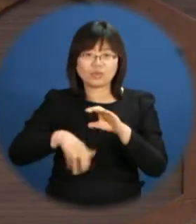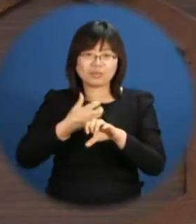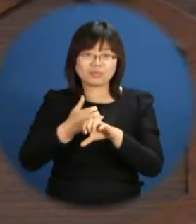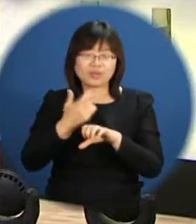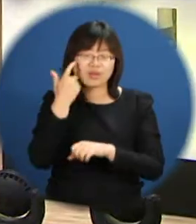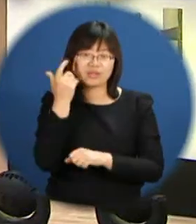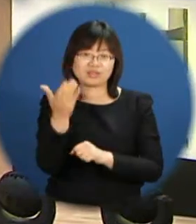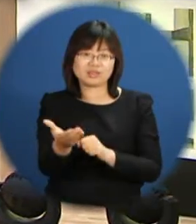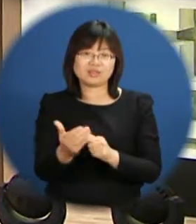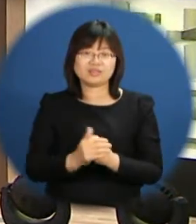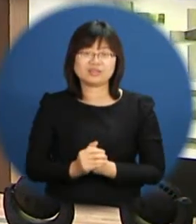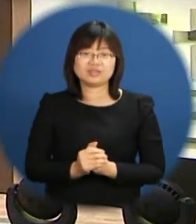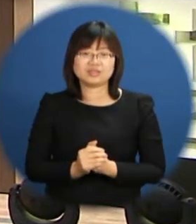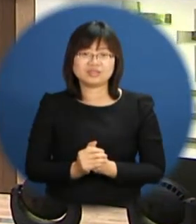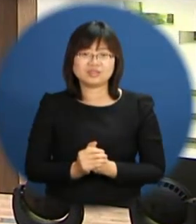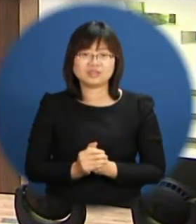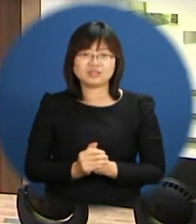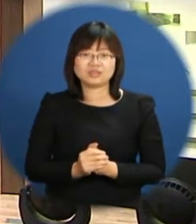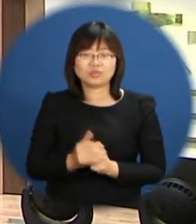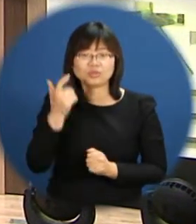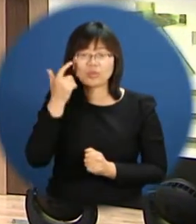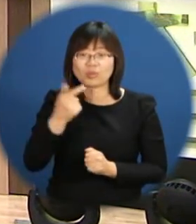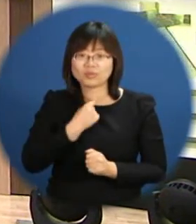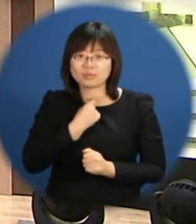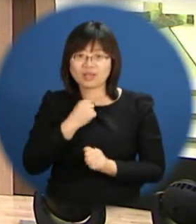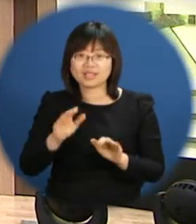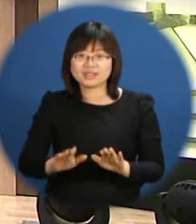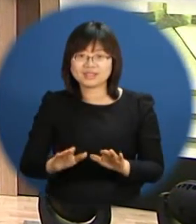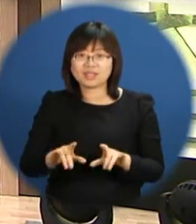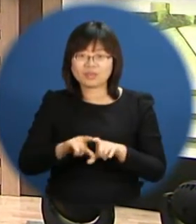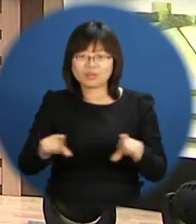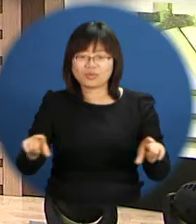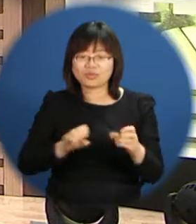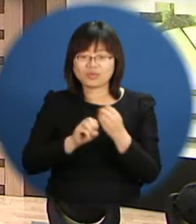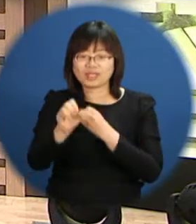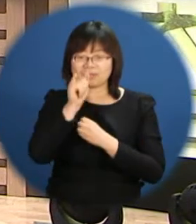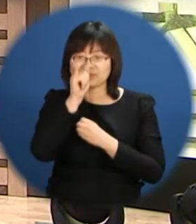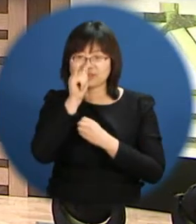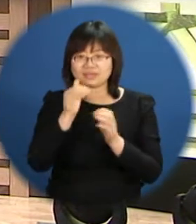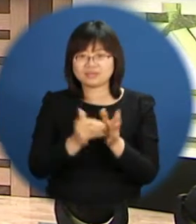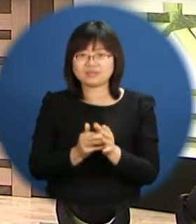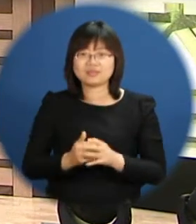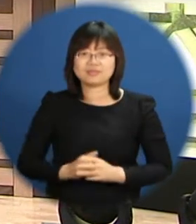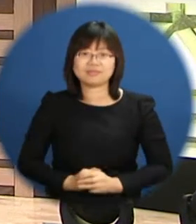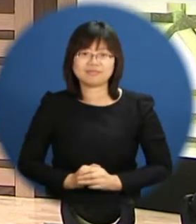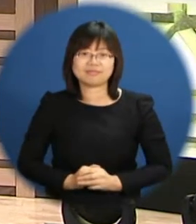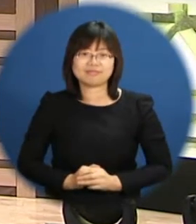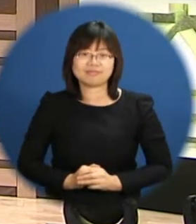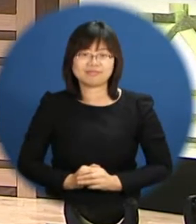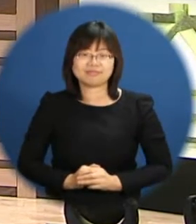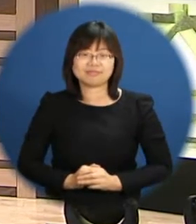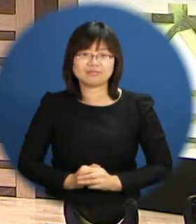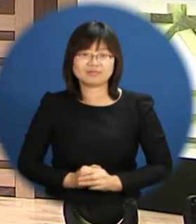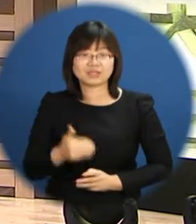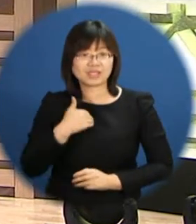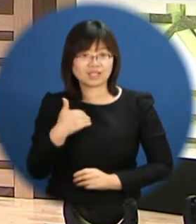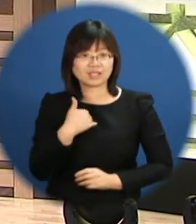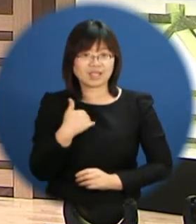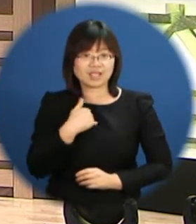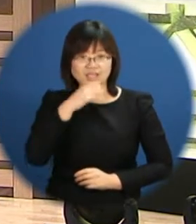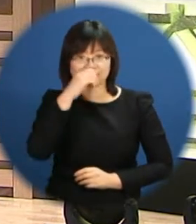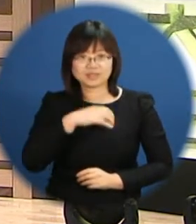이라고 할까요 그걸 물어 보면 이제 통상 나오는 다 빗은 있는데 이 제가